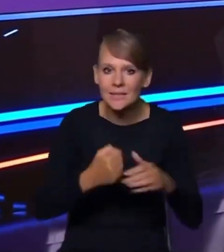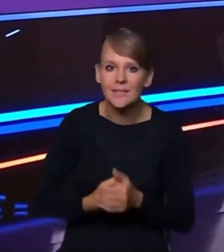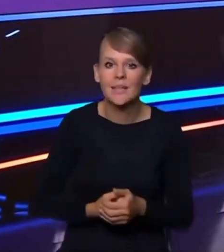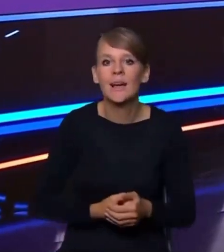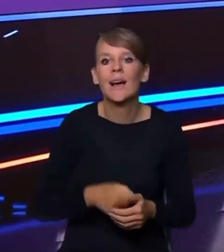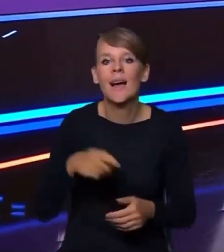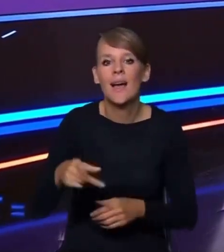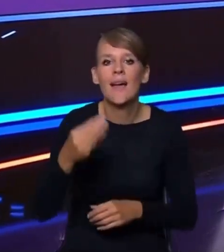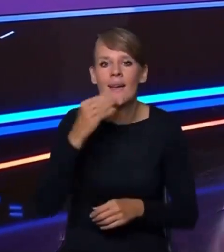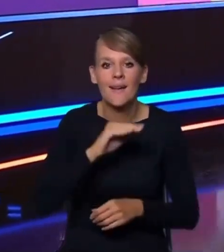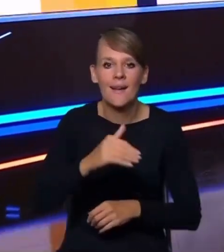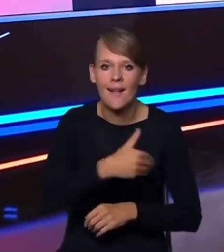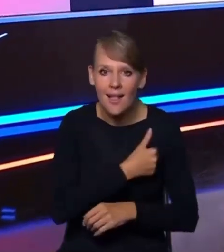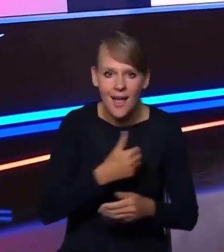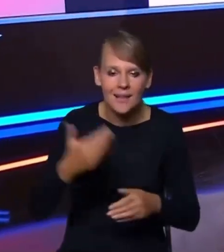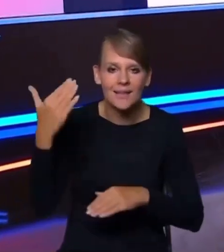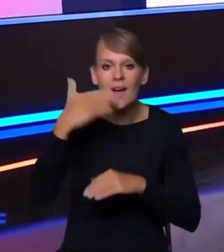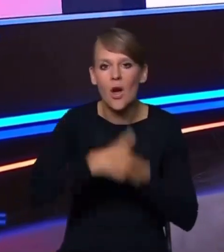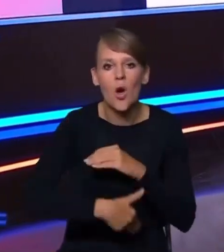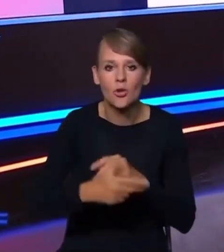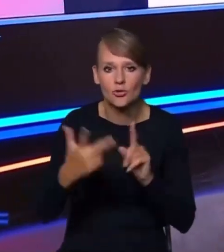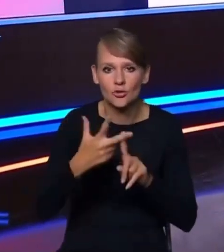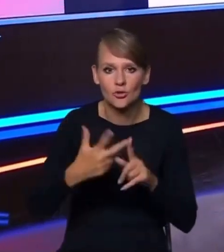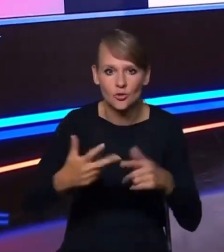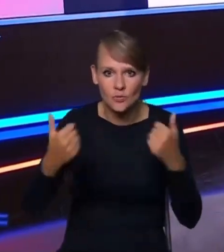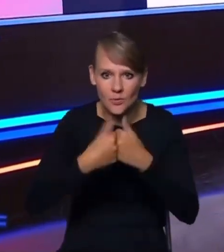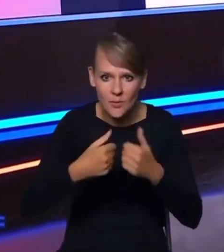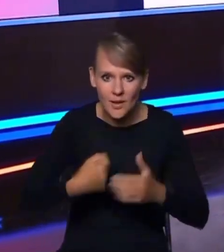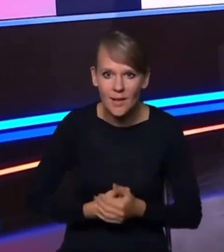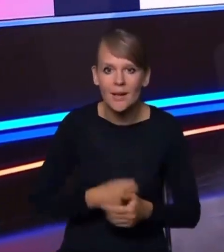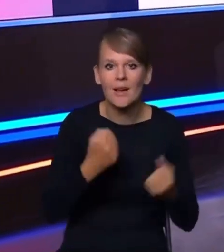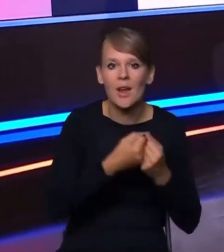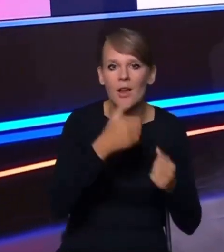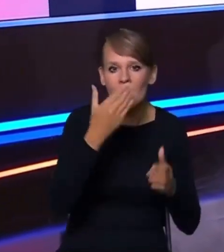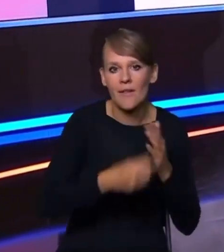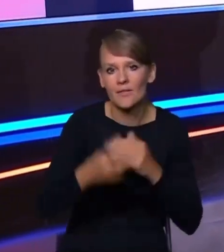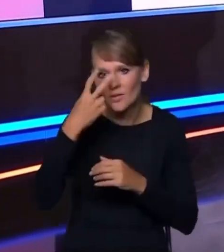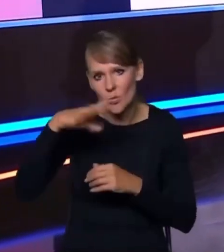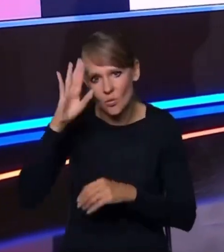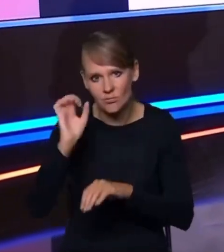w Ekstraklasie. Na zakończenie trzeciej kolejki Krakowia przegrała z Widzewem Łódź 1-3.